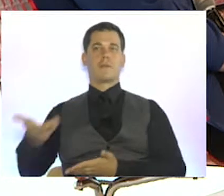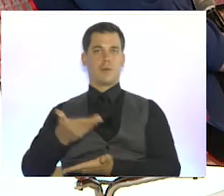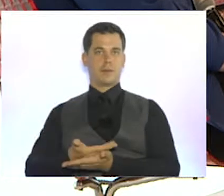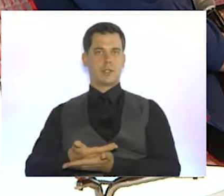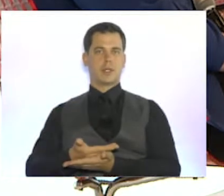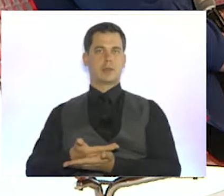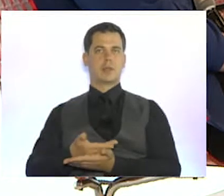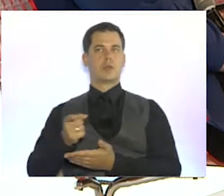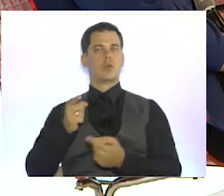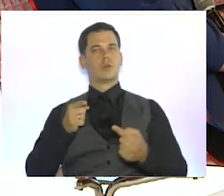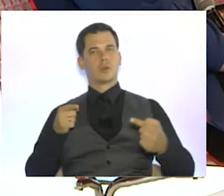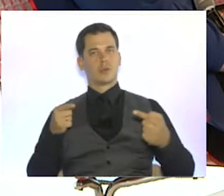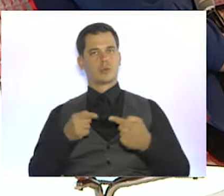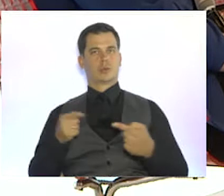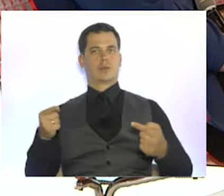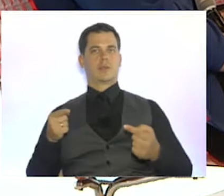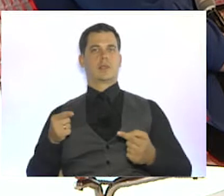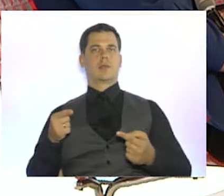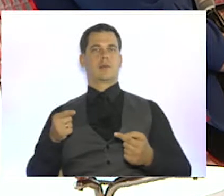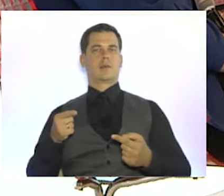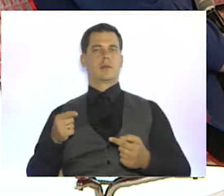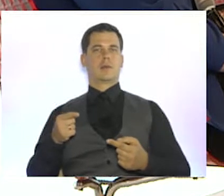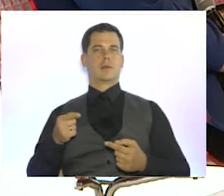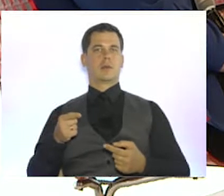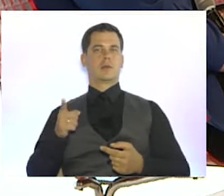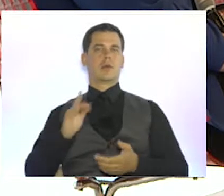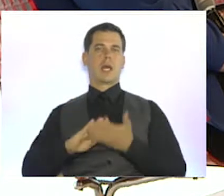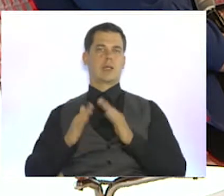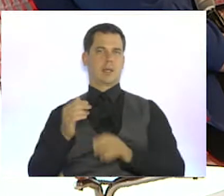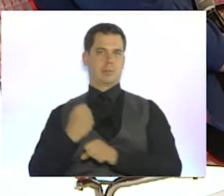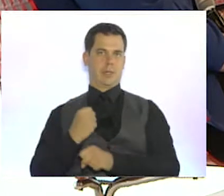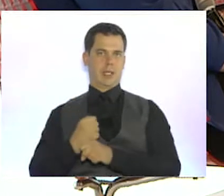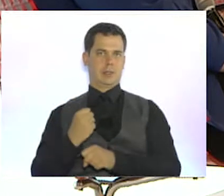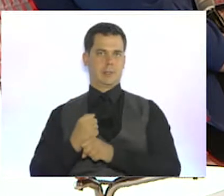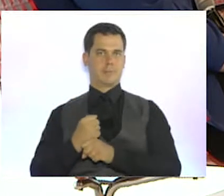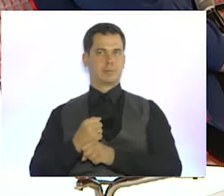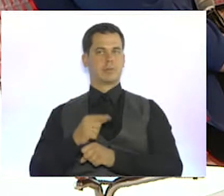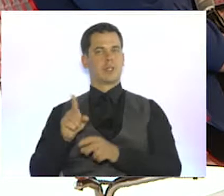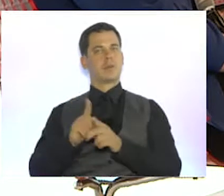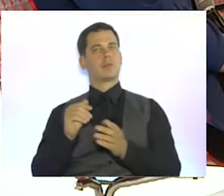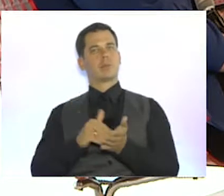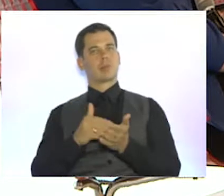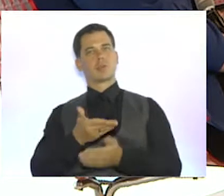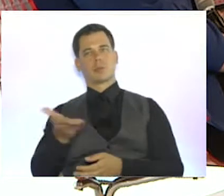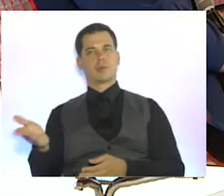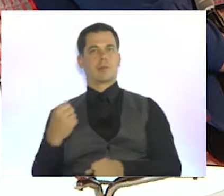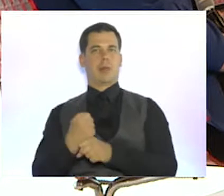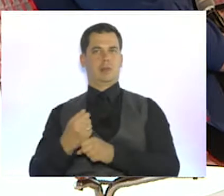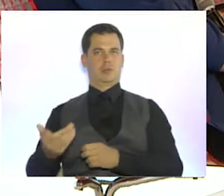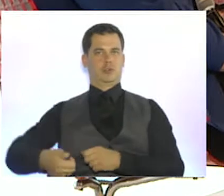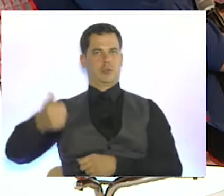dostosowania się właśnie do rynku pracy, do potrzeb